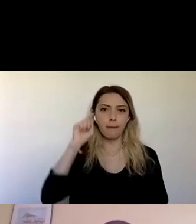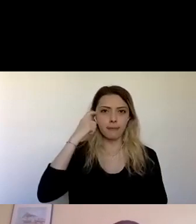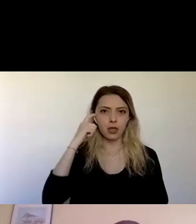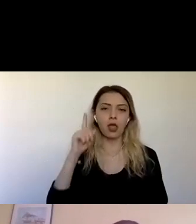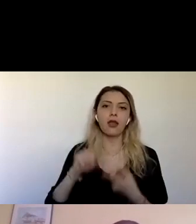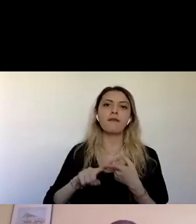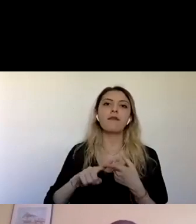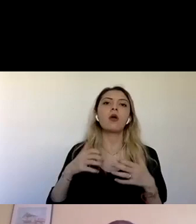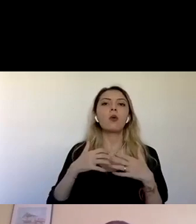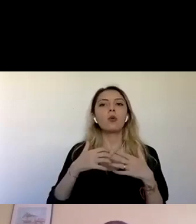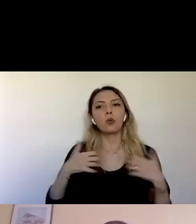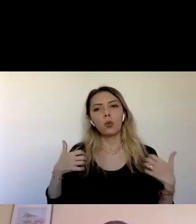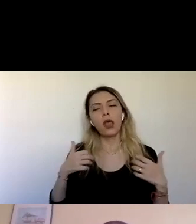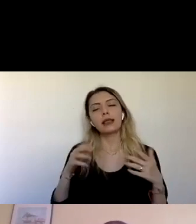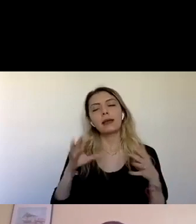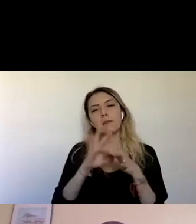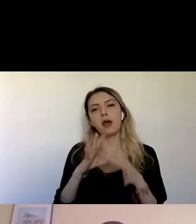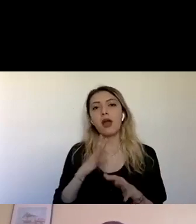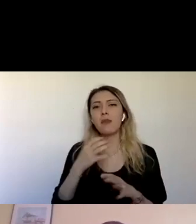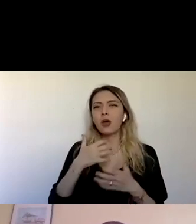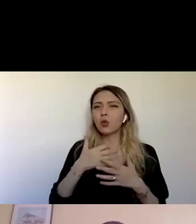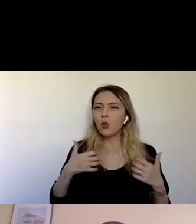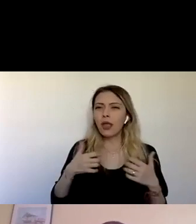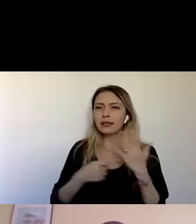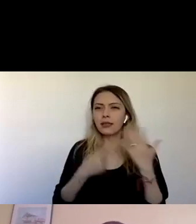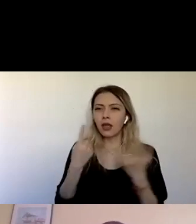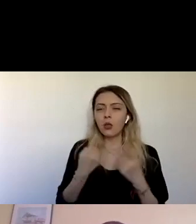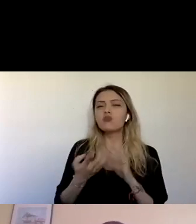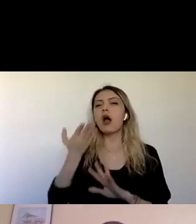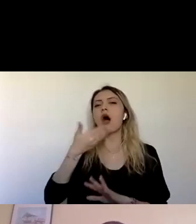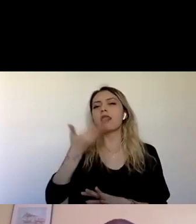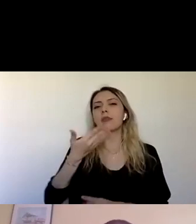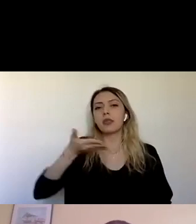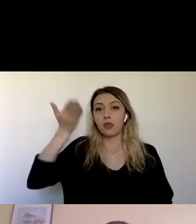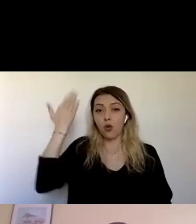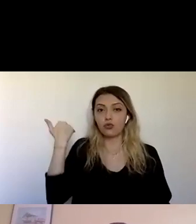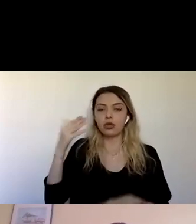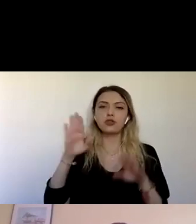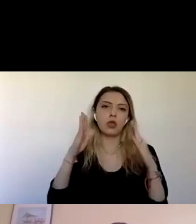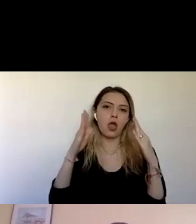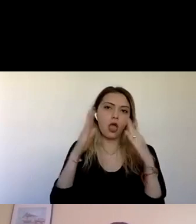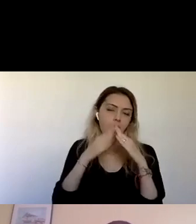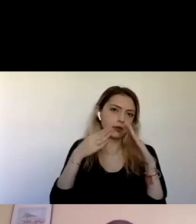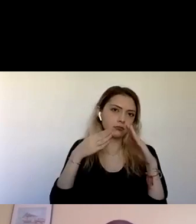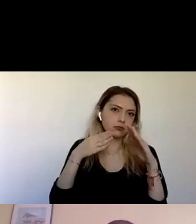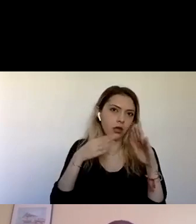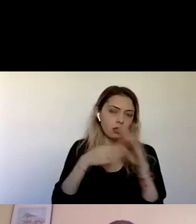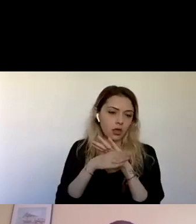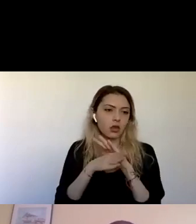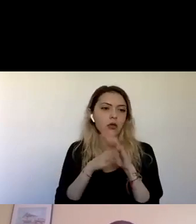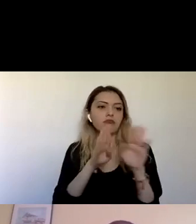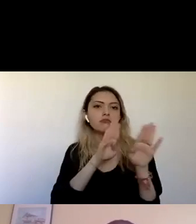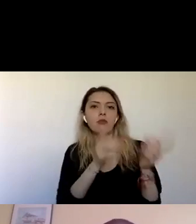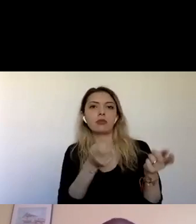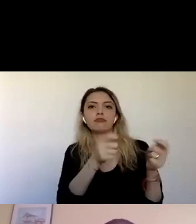size aslında şu soruları sormak istiyorum. Yani eve girdiğimiz zaman kapımızı kapatıyoruz. Perdemizi